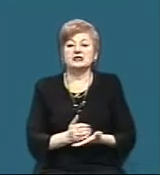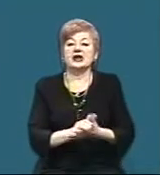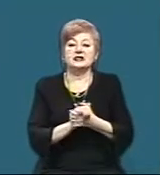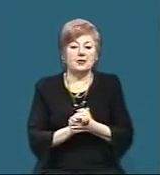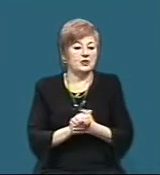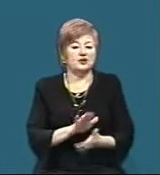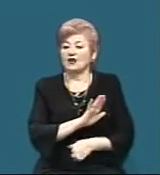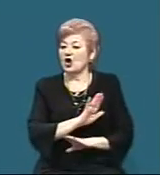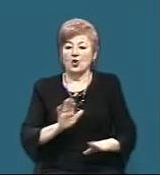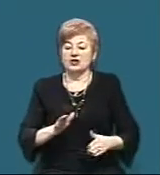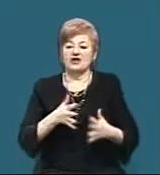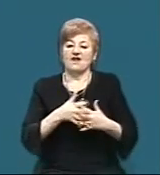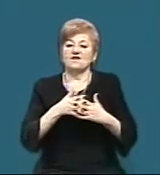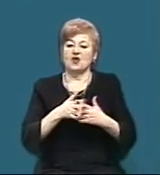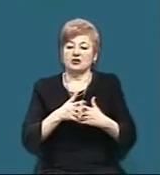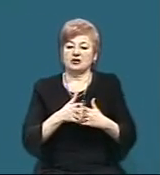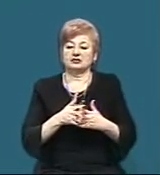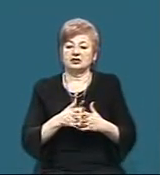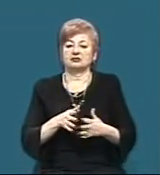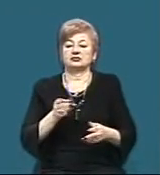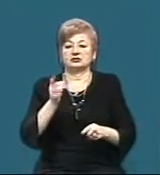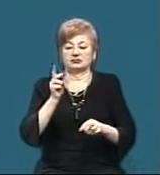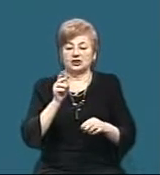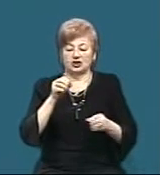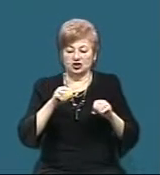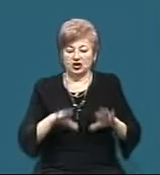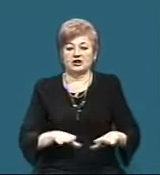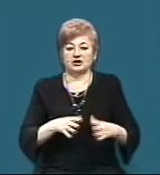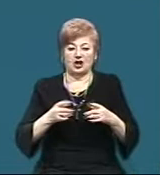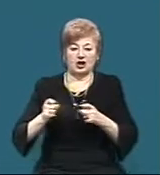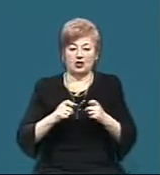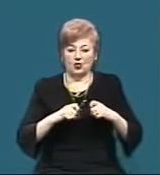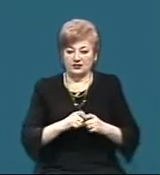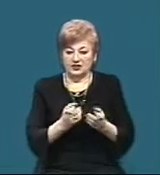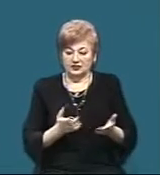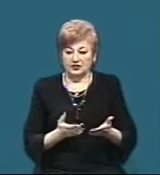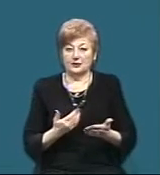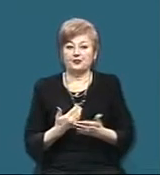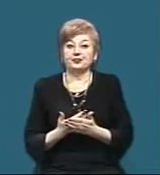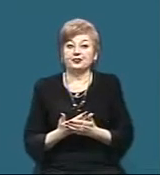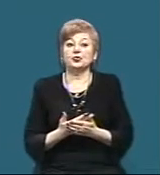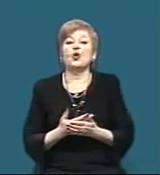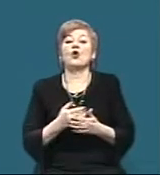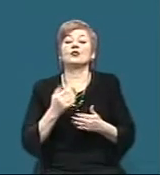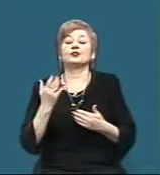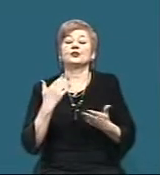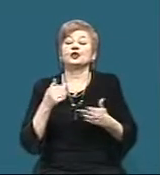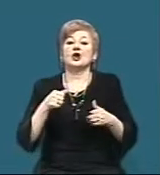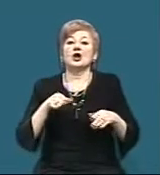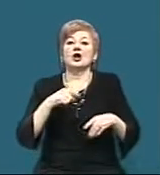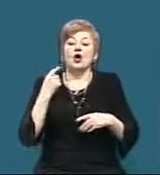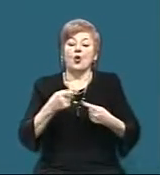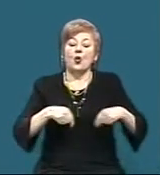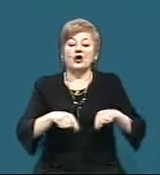не воєнного способу розв'язання конфлікту. Третє – зростання довіри до центральних органів влади, хоча на загал рівень довіри